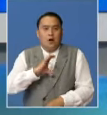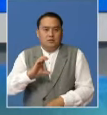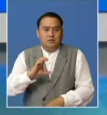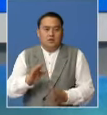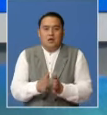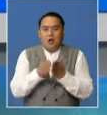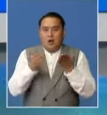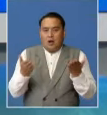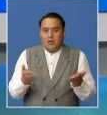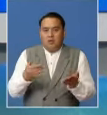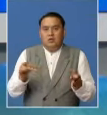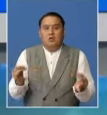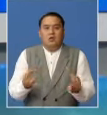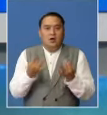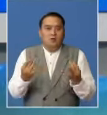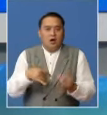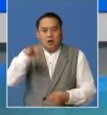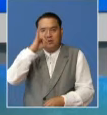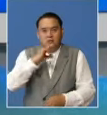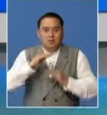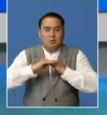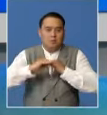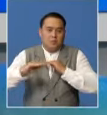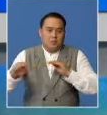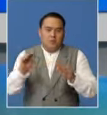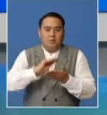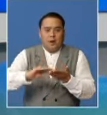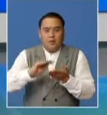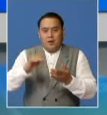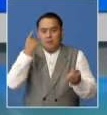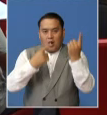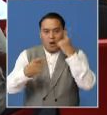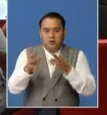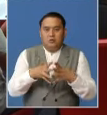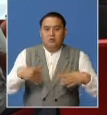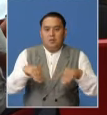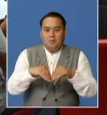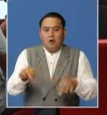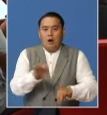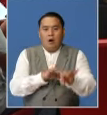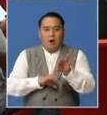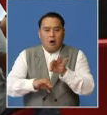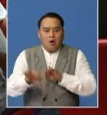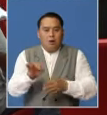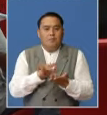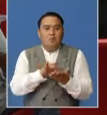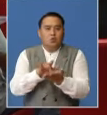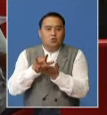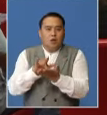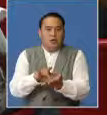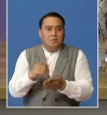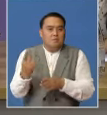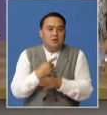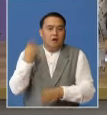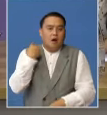и Алатау. Приключения Аткинсона в Сибири и казахской степи». Произведение о семье известного архитектора и путешественника, первого